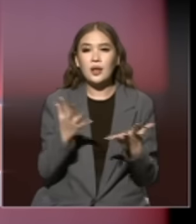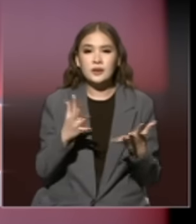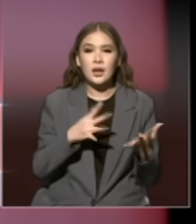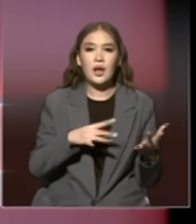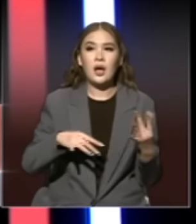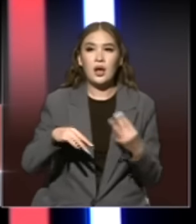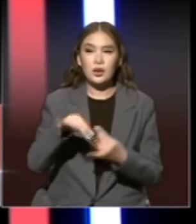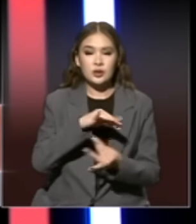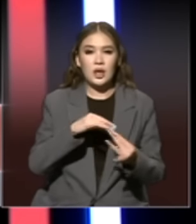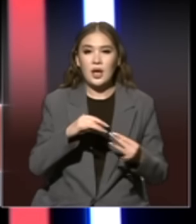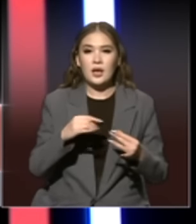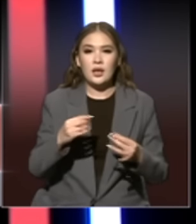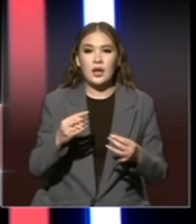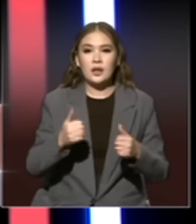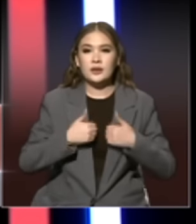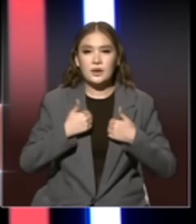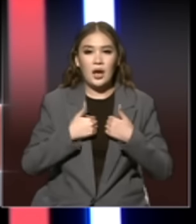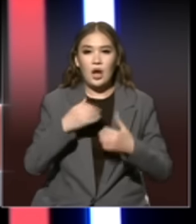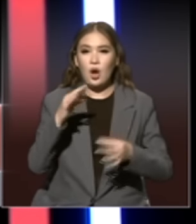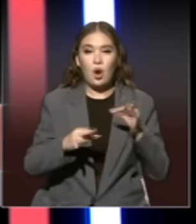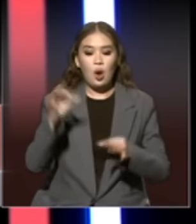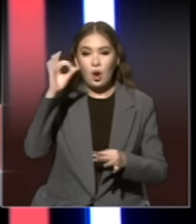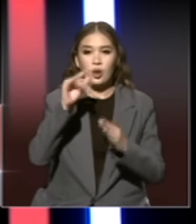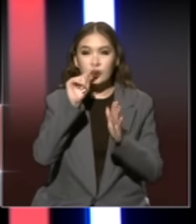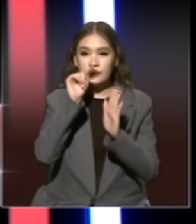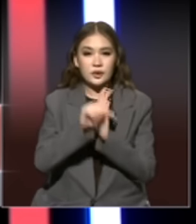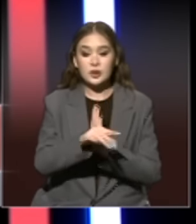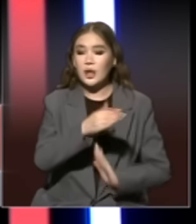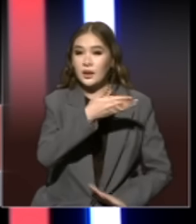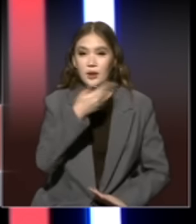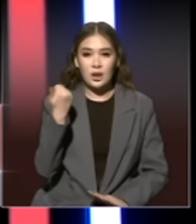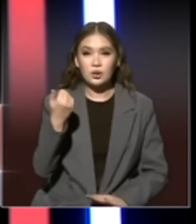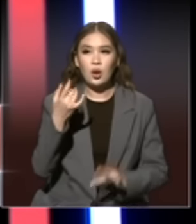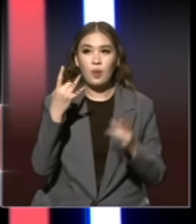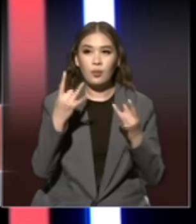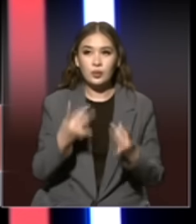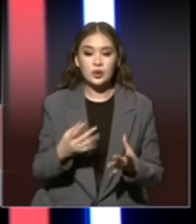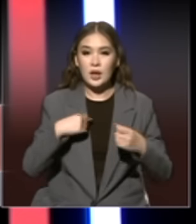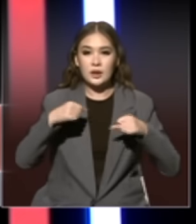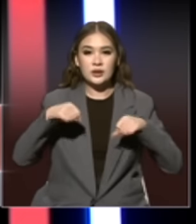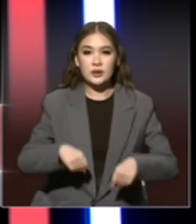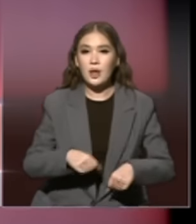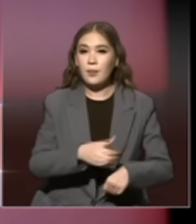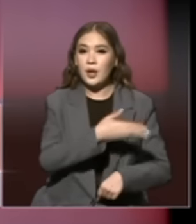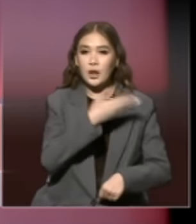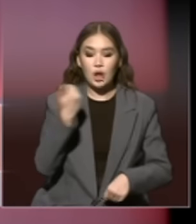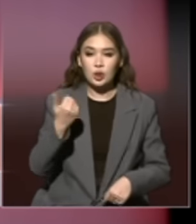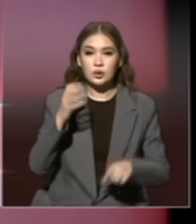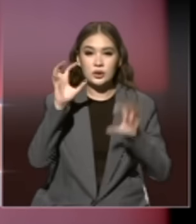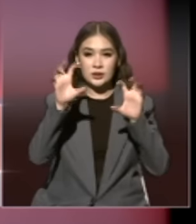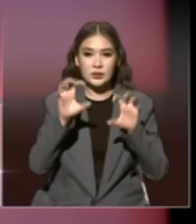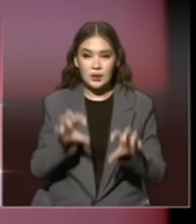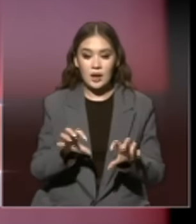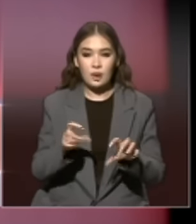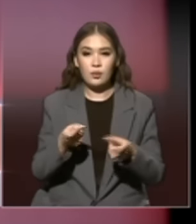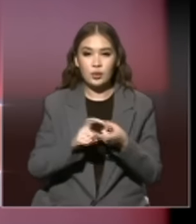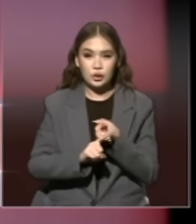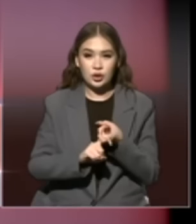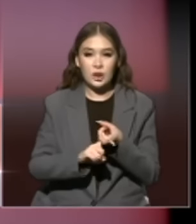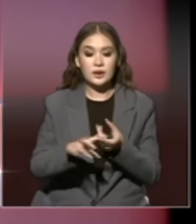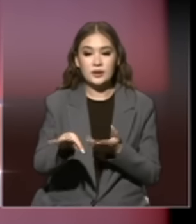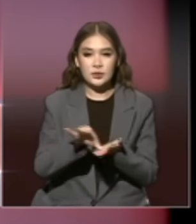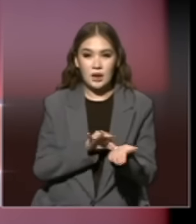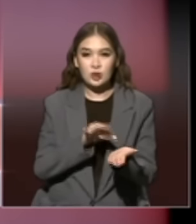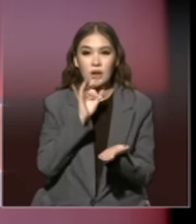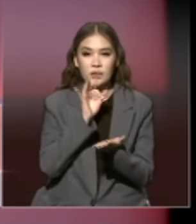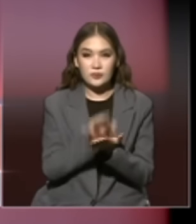талқылауға тырысып отырған жоқпыз. Біз тек түсіндіру, заңгер ретінде, маман ретінде сіздердің түсіндіру. Біздің құқымыз жоқ заң бойынша оның шешімін талқылауға. Басын ашып алайын. Иә,